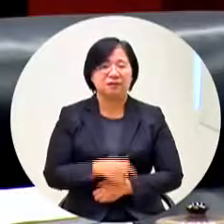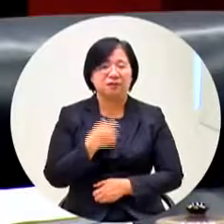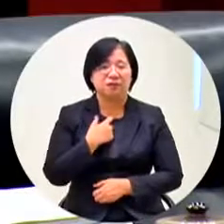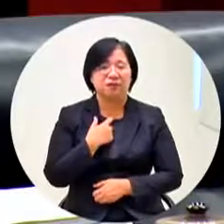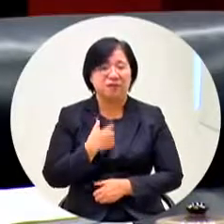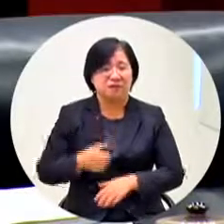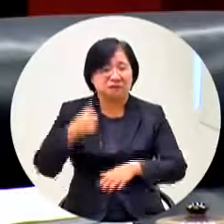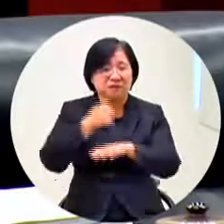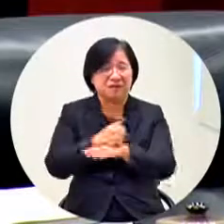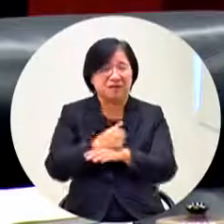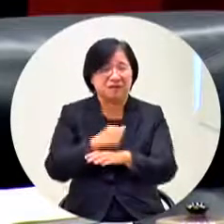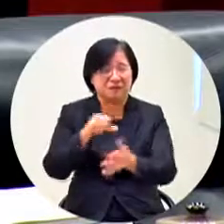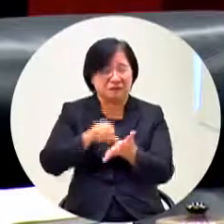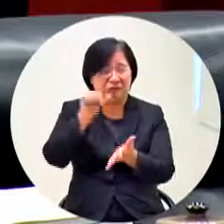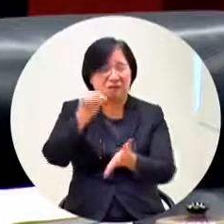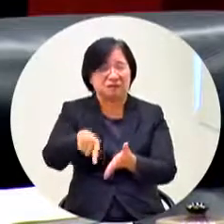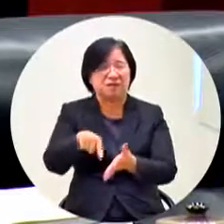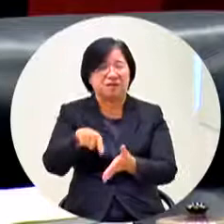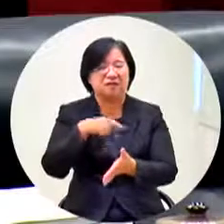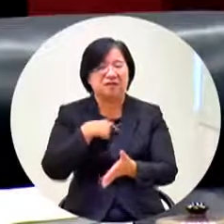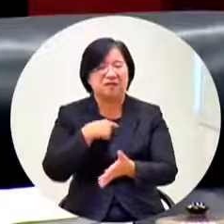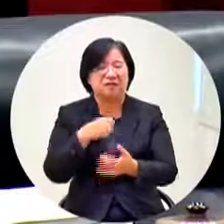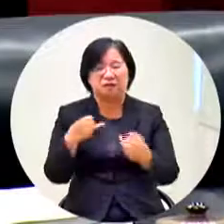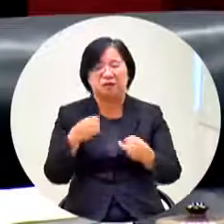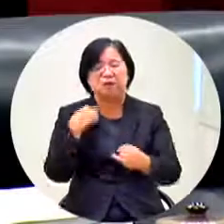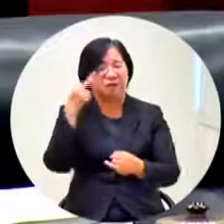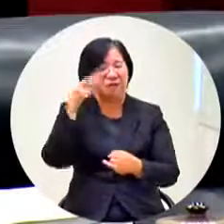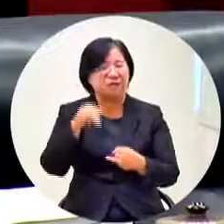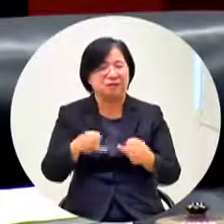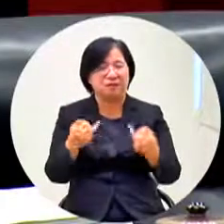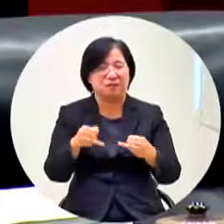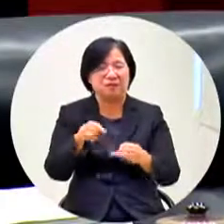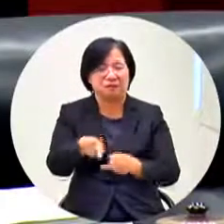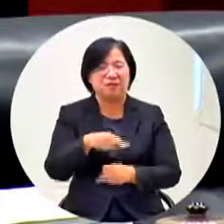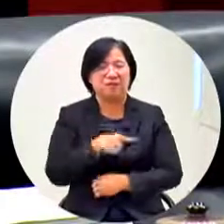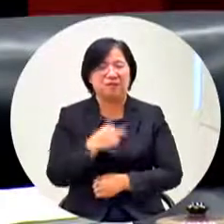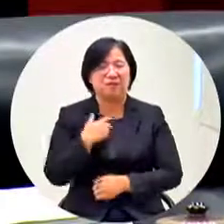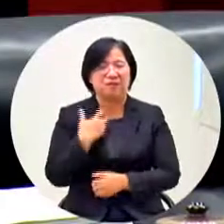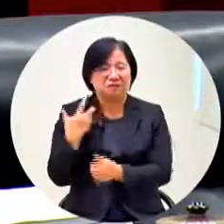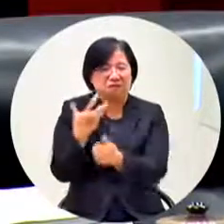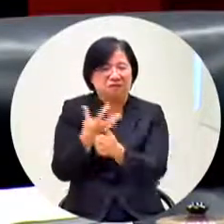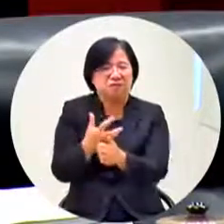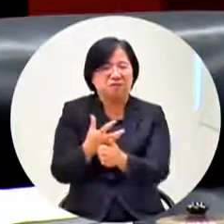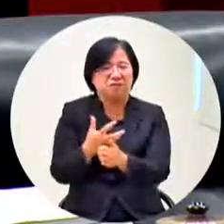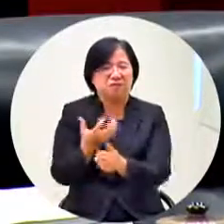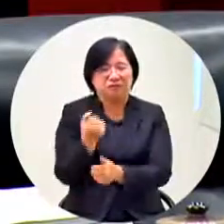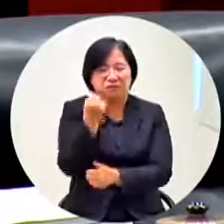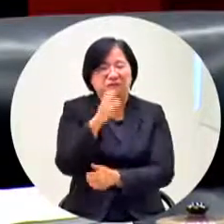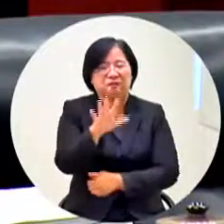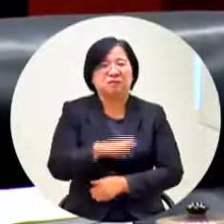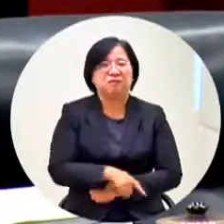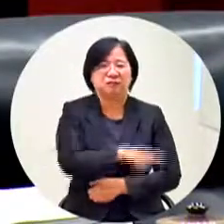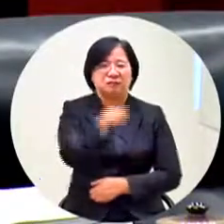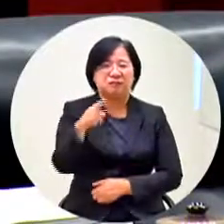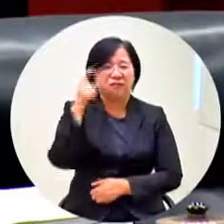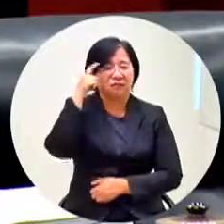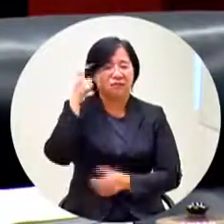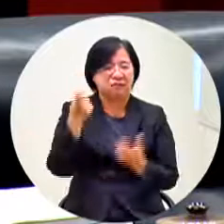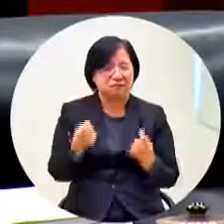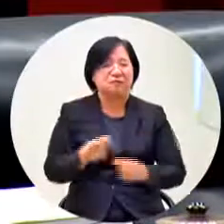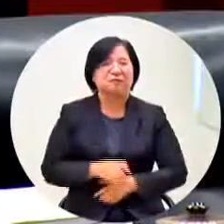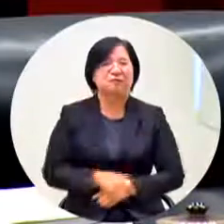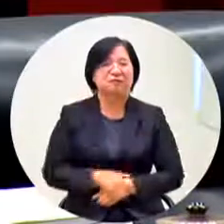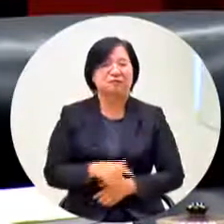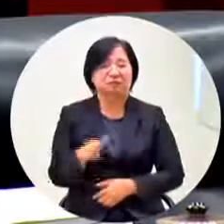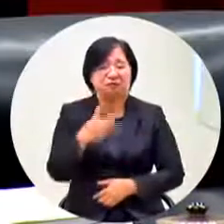员，这一届让我感觉效率最好，而且是充分授权的。我相信你们在座很多人是有感受的，你们不方便讲